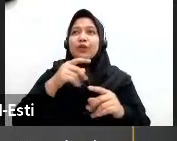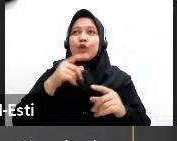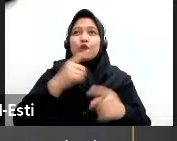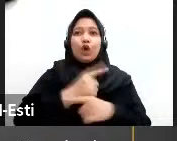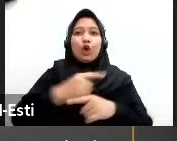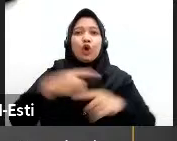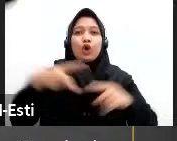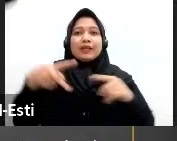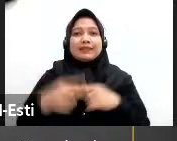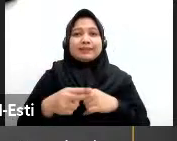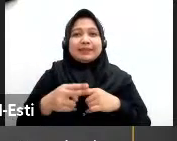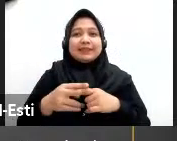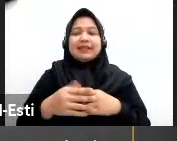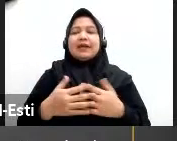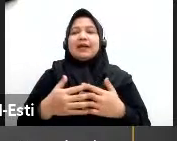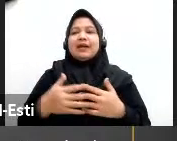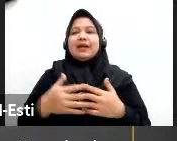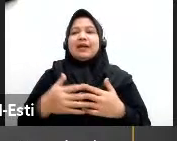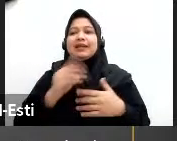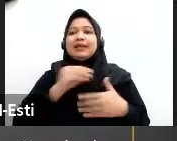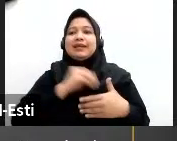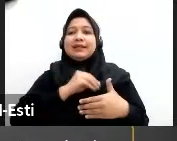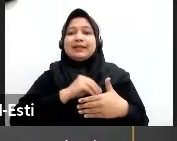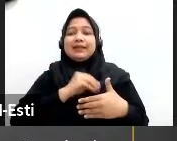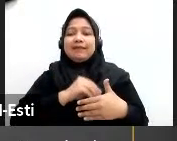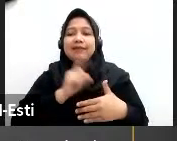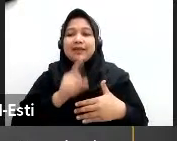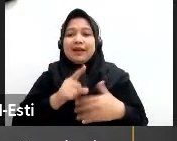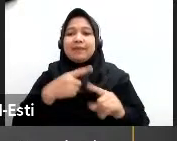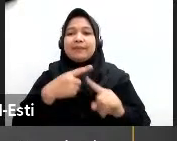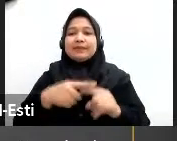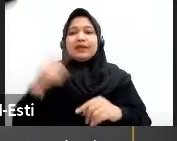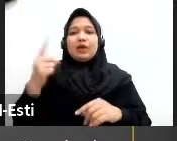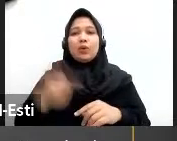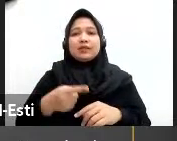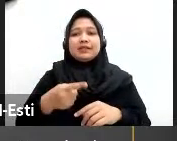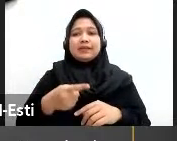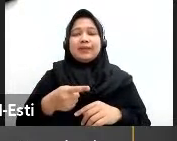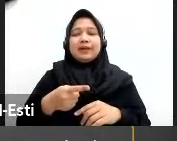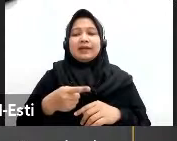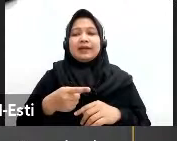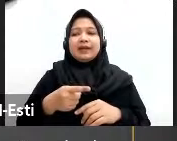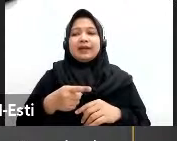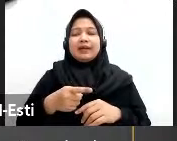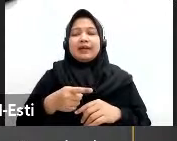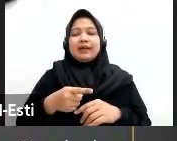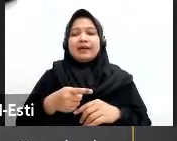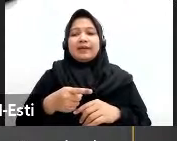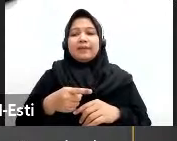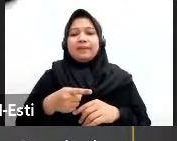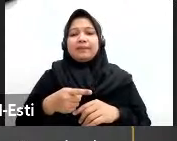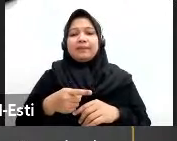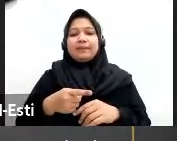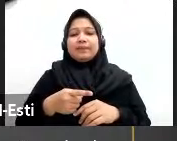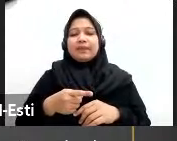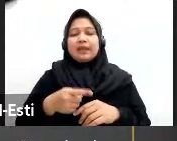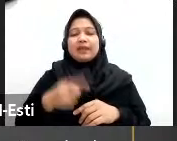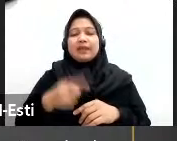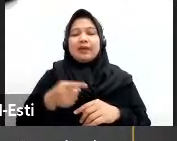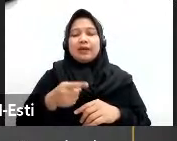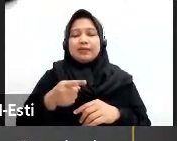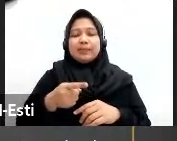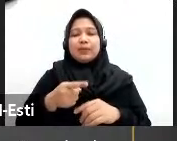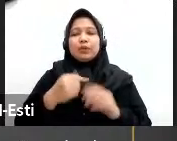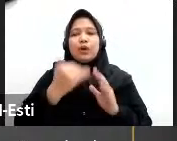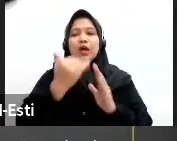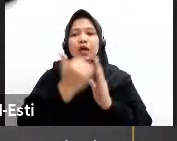apa Miss London TV bagaimana juga Dan Tiada dan Jokowi siang eh apa namanya dilengkapi ya